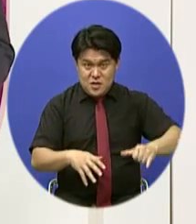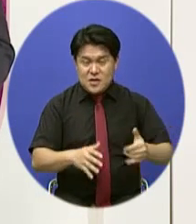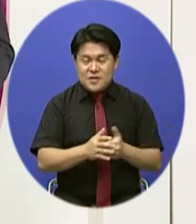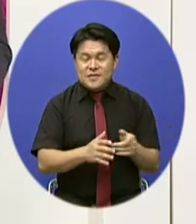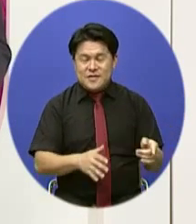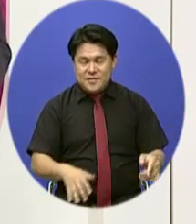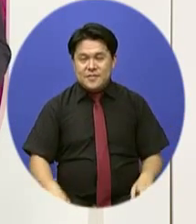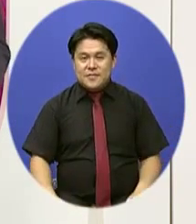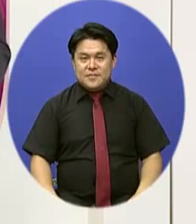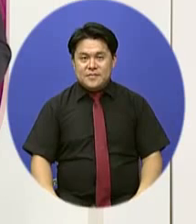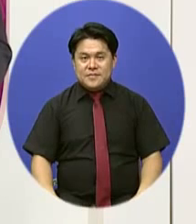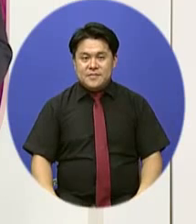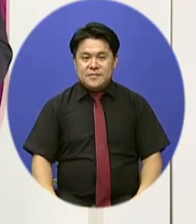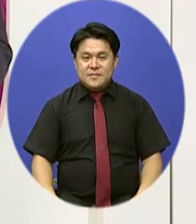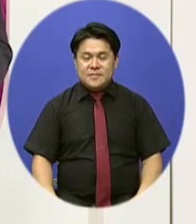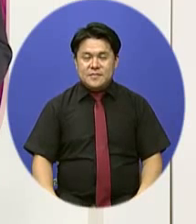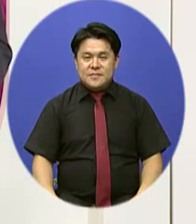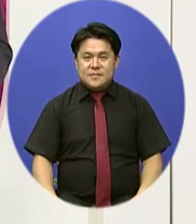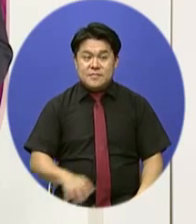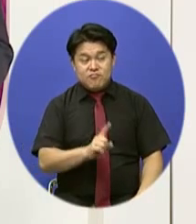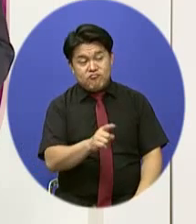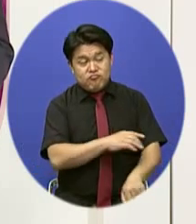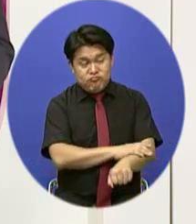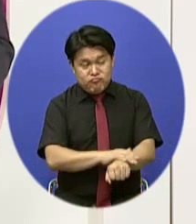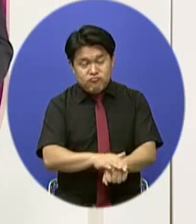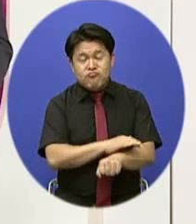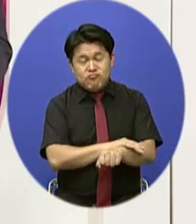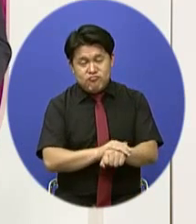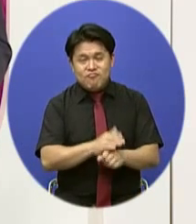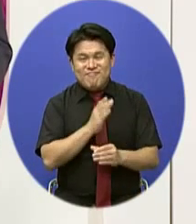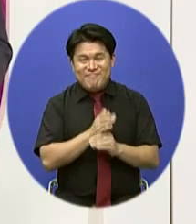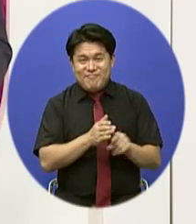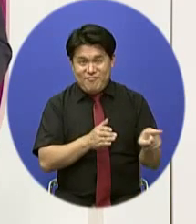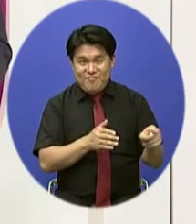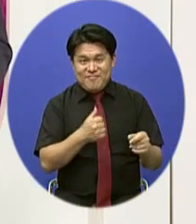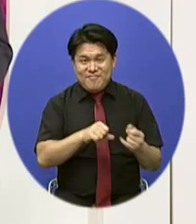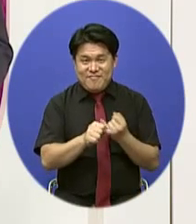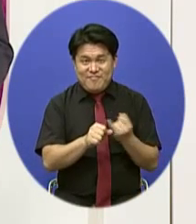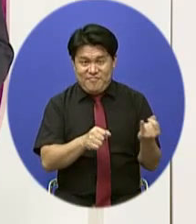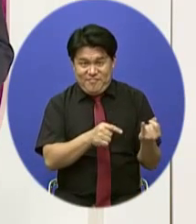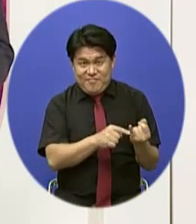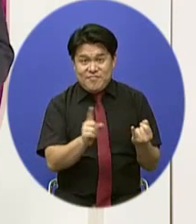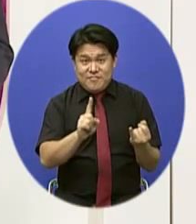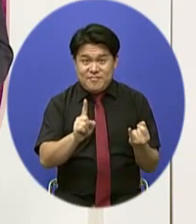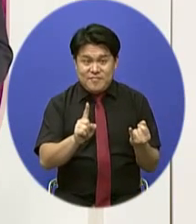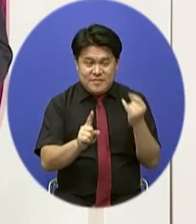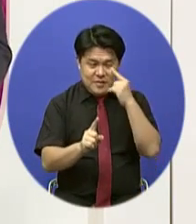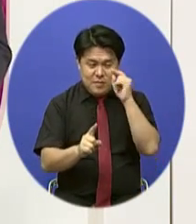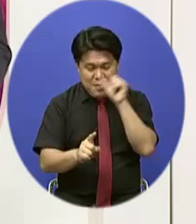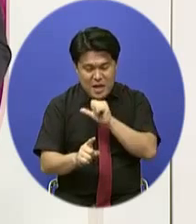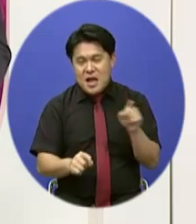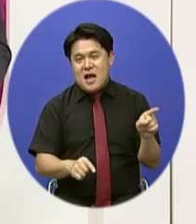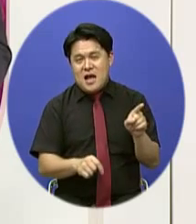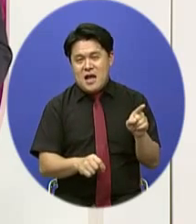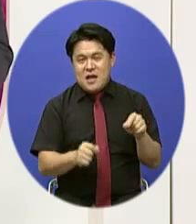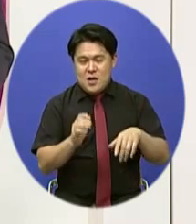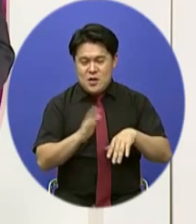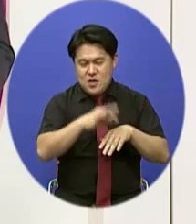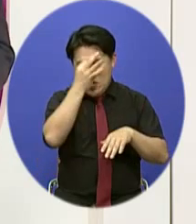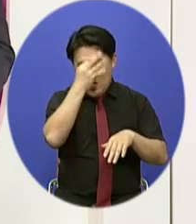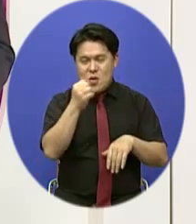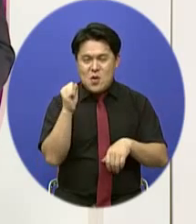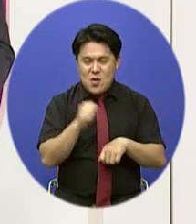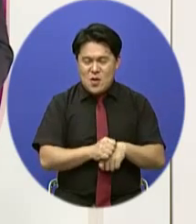네. 쪽인데. 아. 뭐 잘 하고 있습니다. 그 며느리 아주 참 그래요. 뭐 눈치도 빠르고 또 네. 손자도 있고